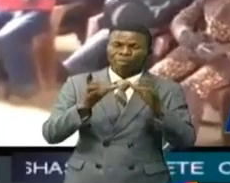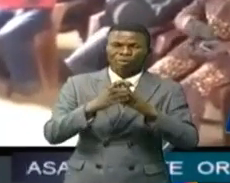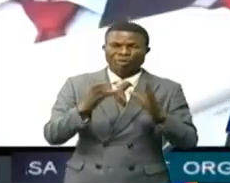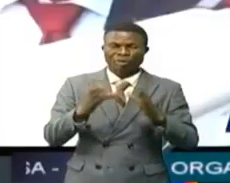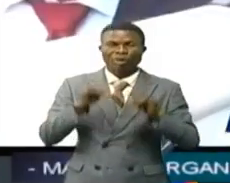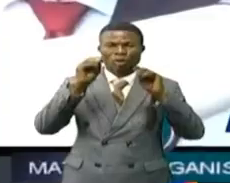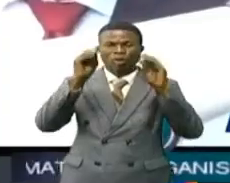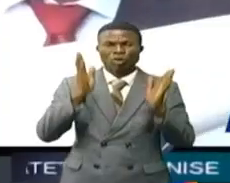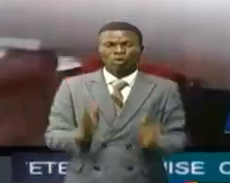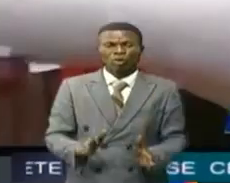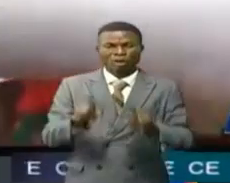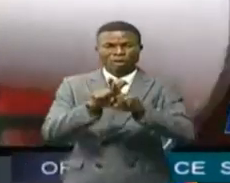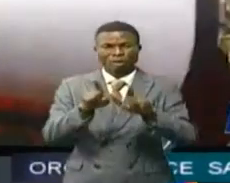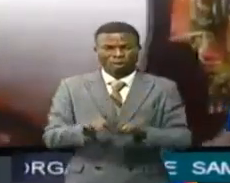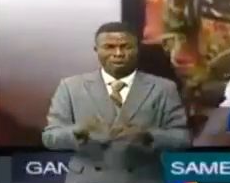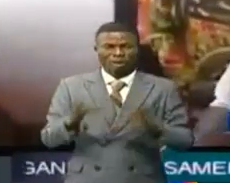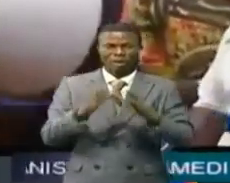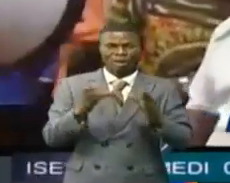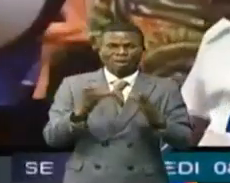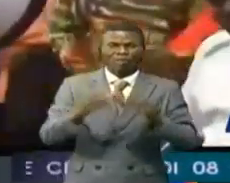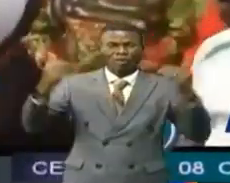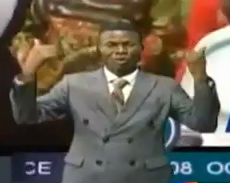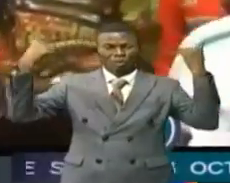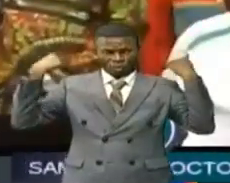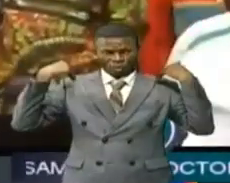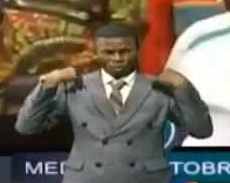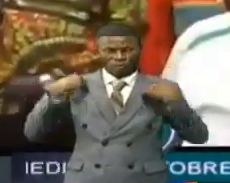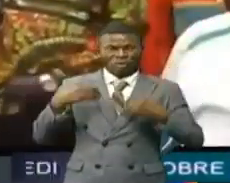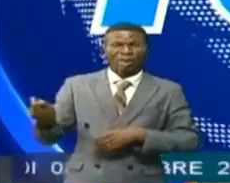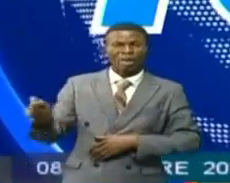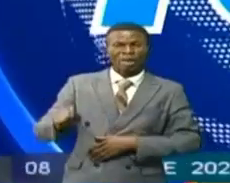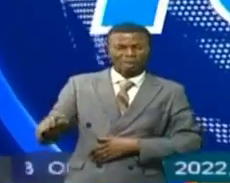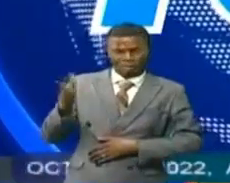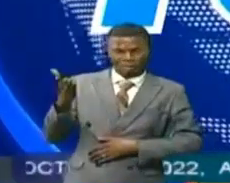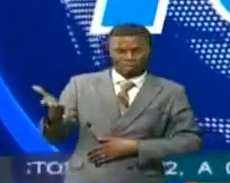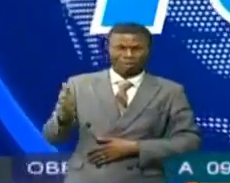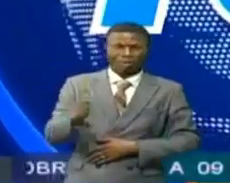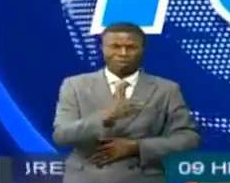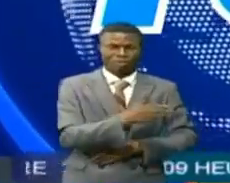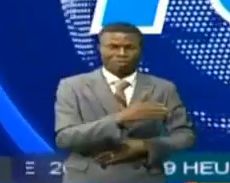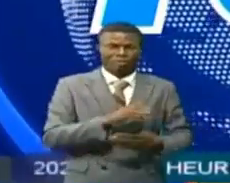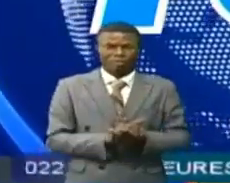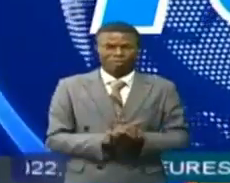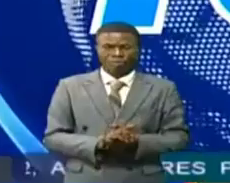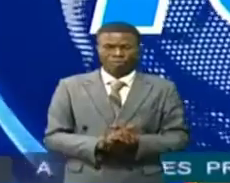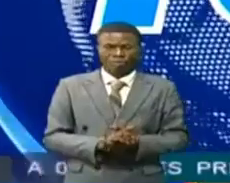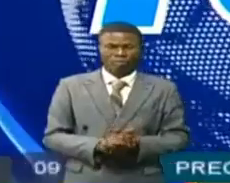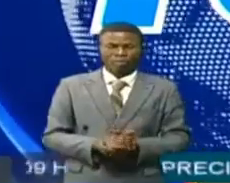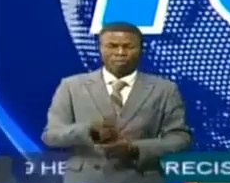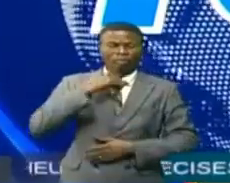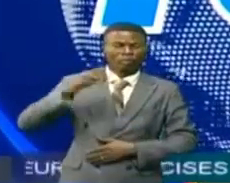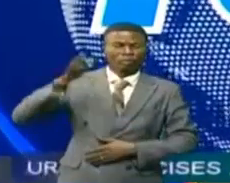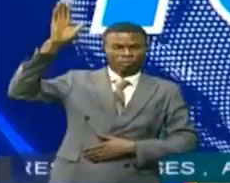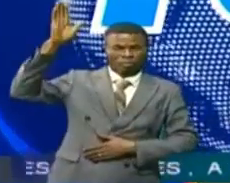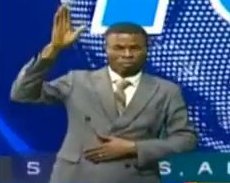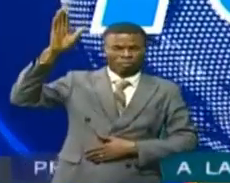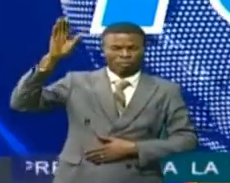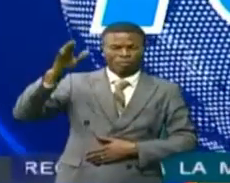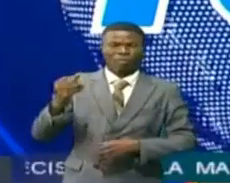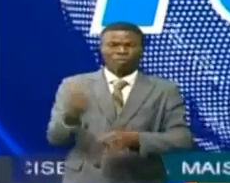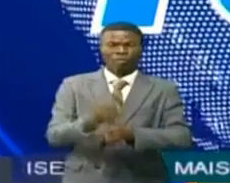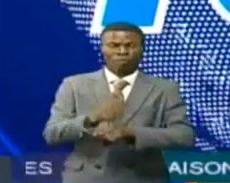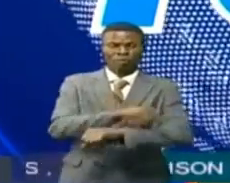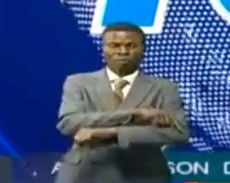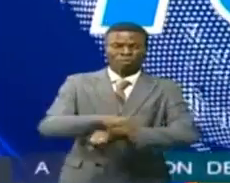les enseignants mais aussi avec la notabilité de ces territoires. Et cette prestation de serment des huissiers de la